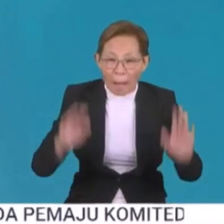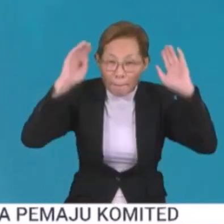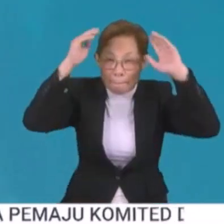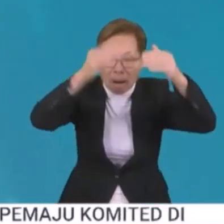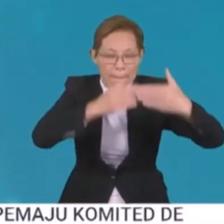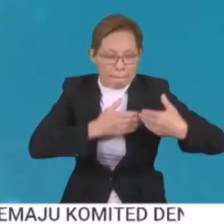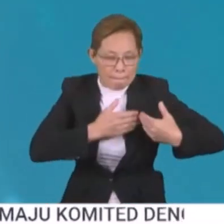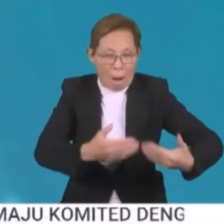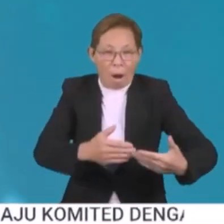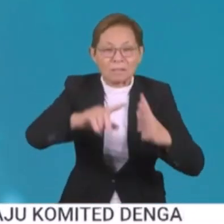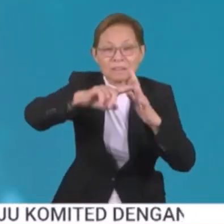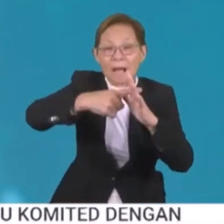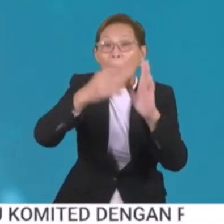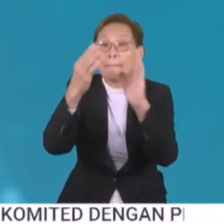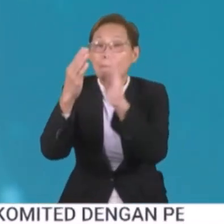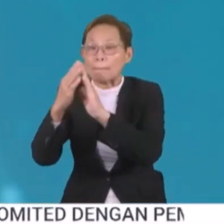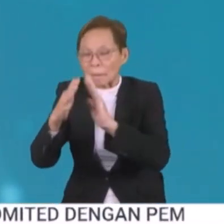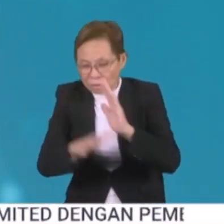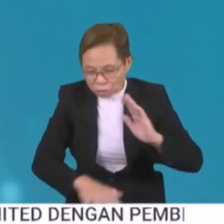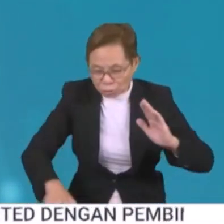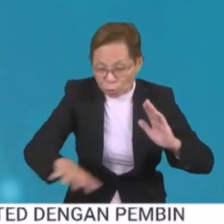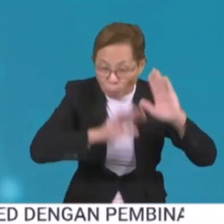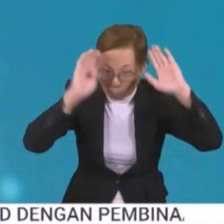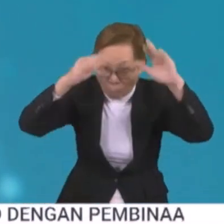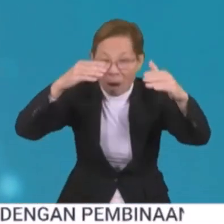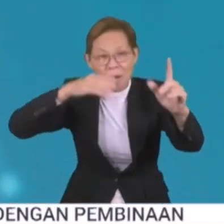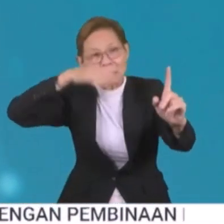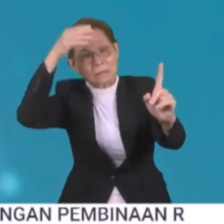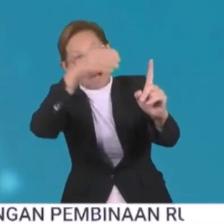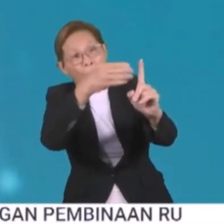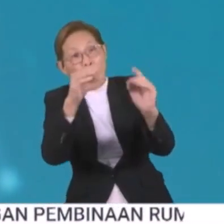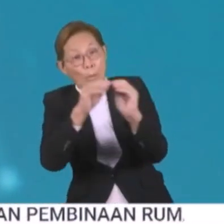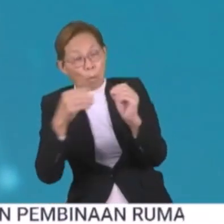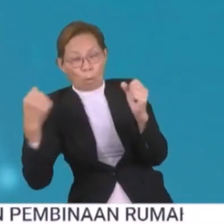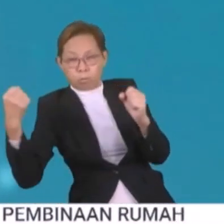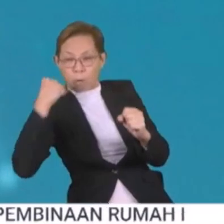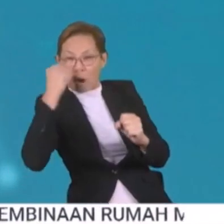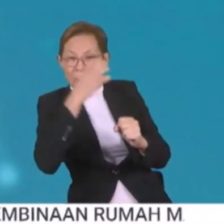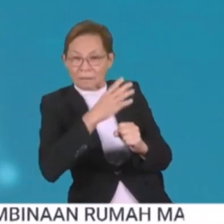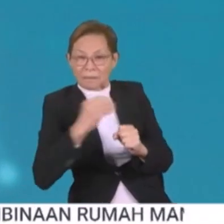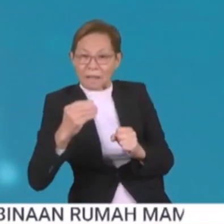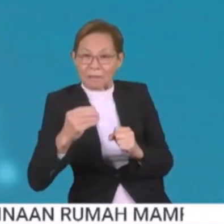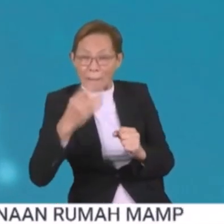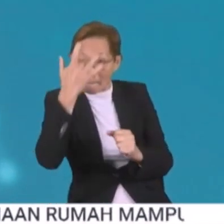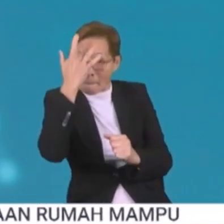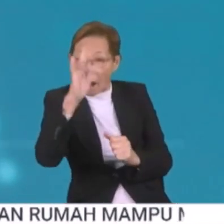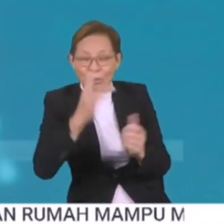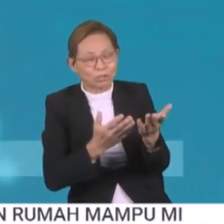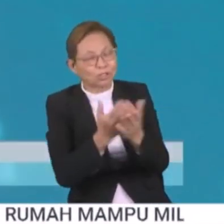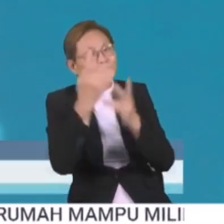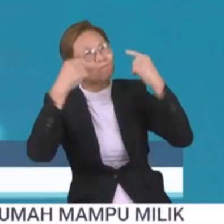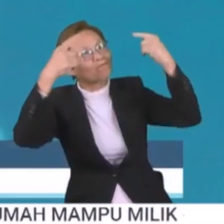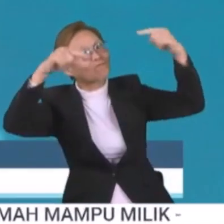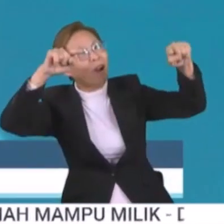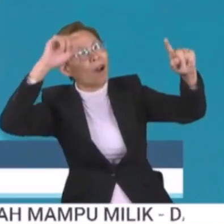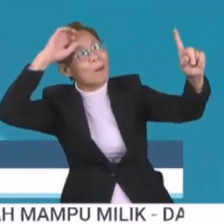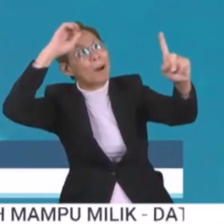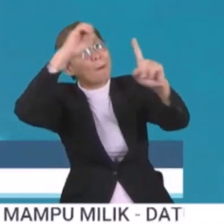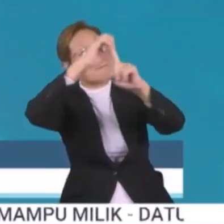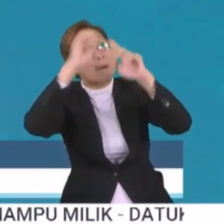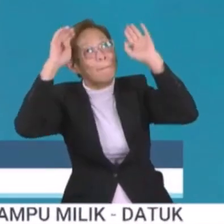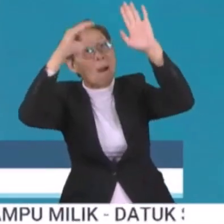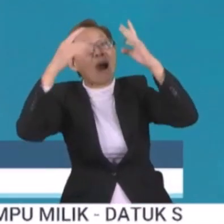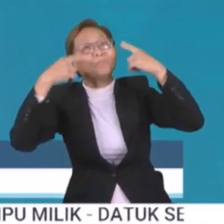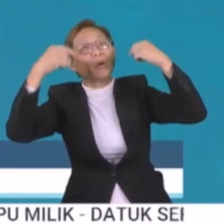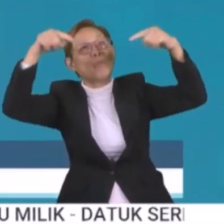Pahang Komited membangunkan bandar di seluruh negeri ke arah lebih mampan dan pintar sekaligus mencapai matlamat Pahang